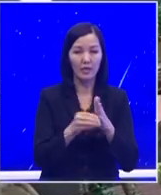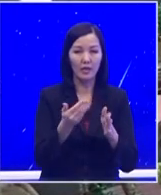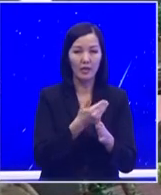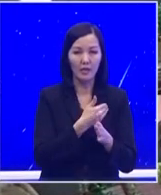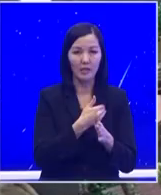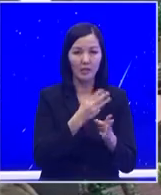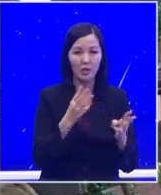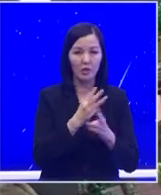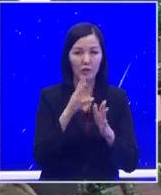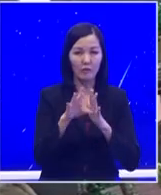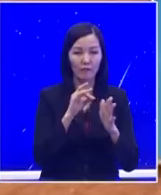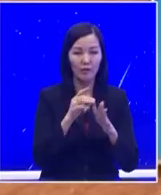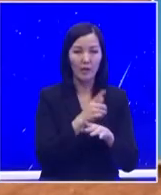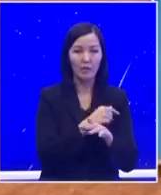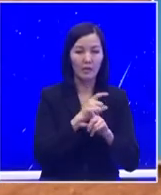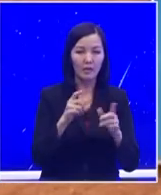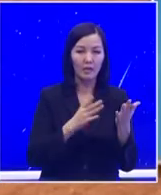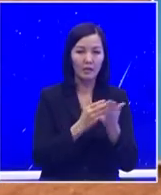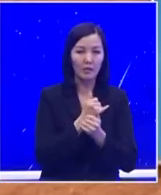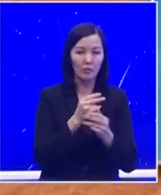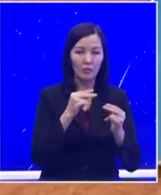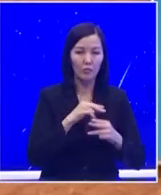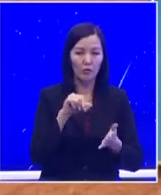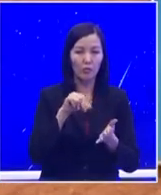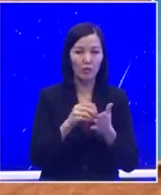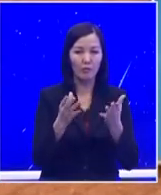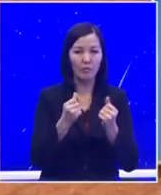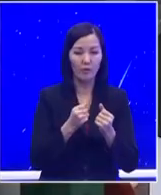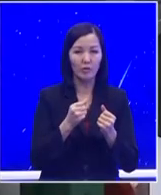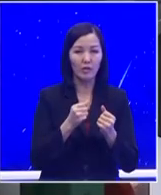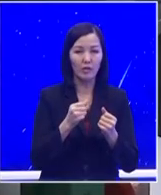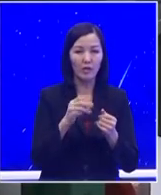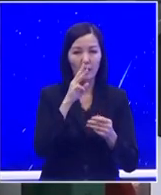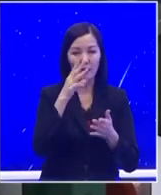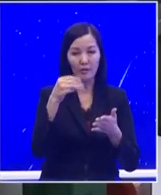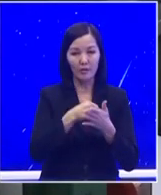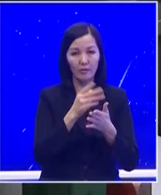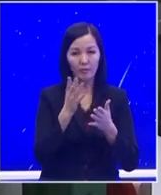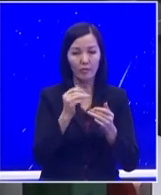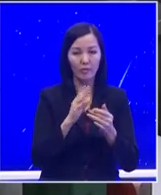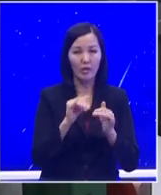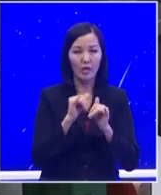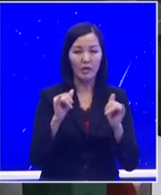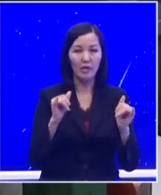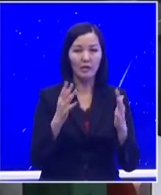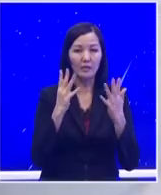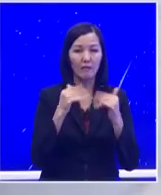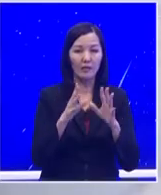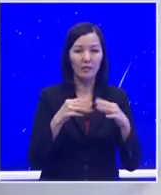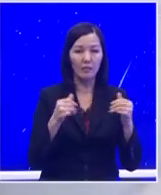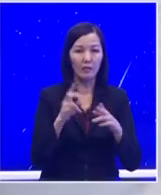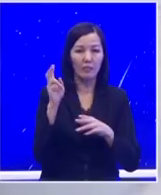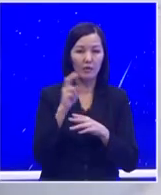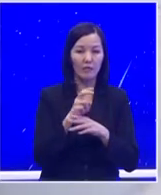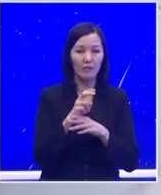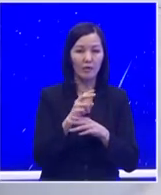приоритетное право в том числе на медицинские услуги, трудоустройство, получение АСП. Вследствие этого постоянно растет количество семей, прибывающих